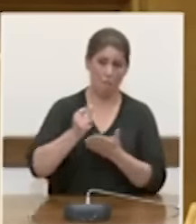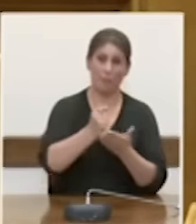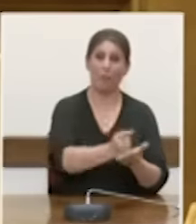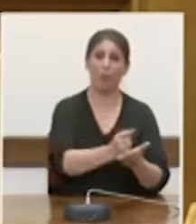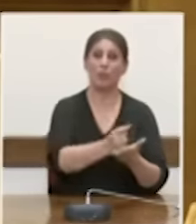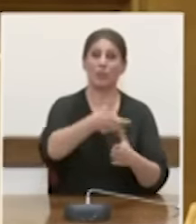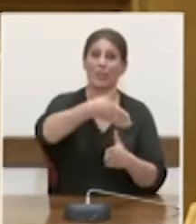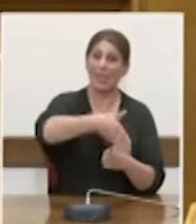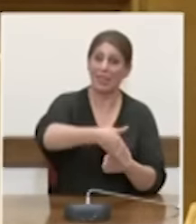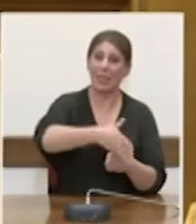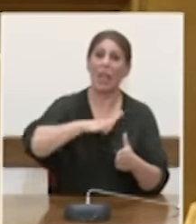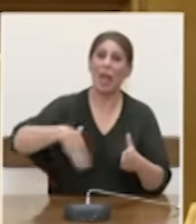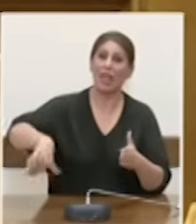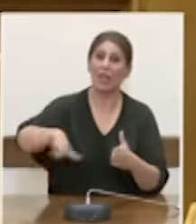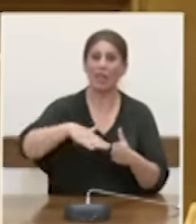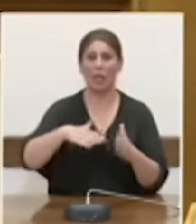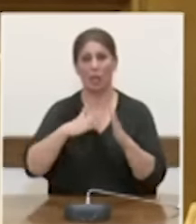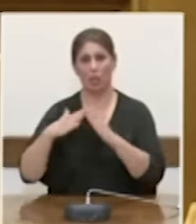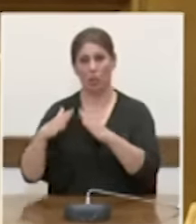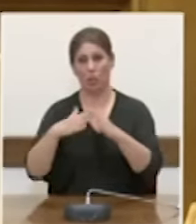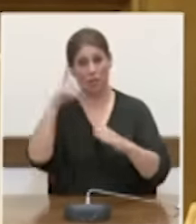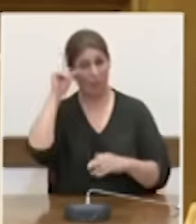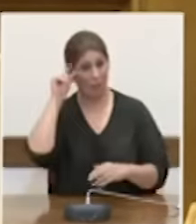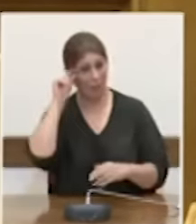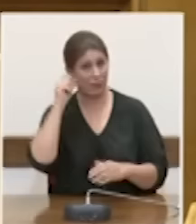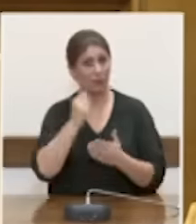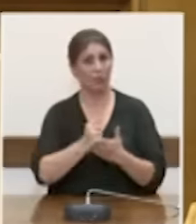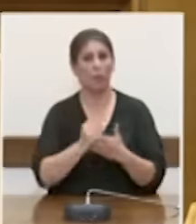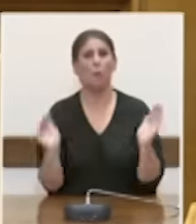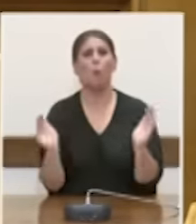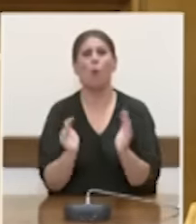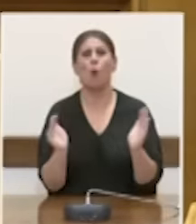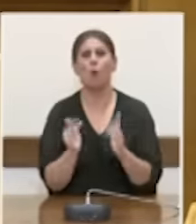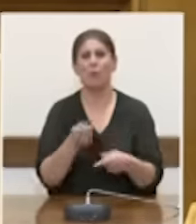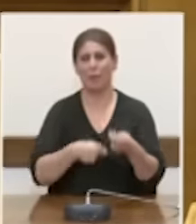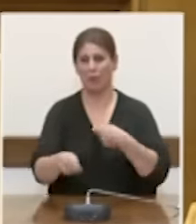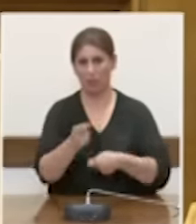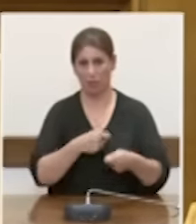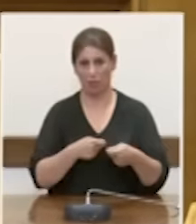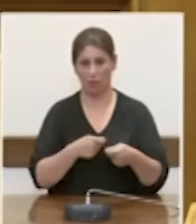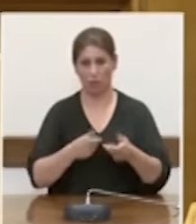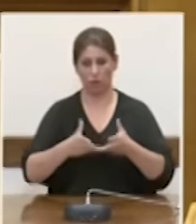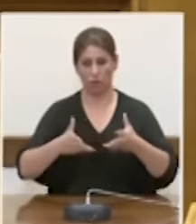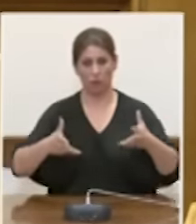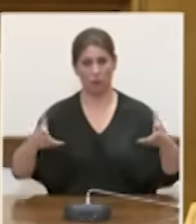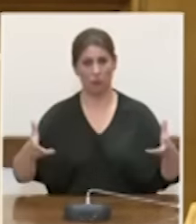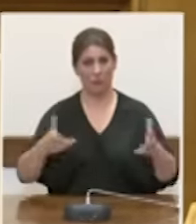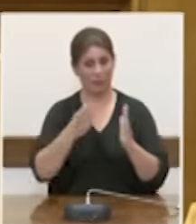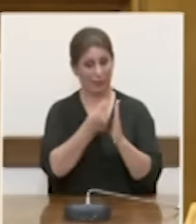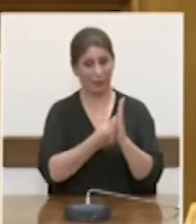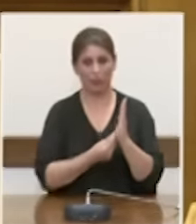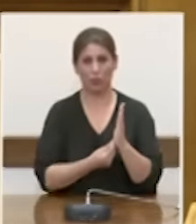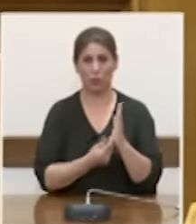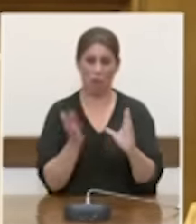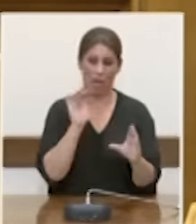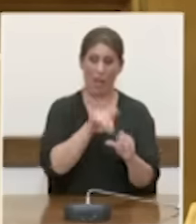και λαϊκά νοικοκυριά, για τους φοιτητές και τις πολύ μικρές επιχειρήσεις. Διεύρυνση των κριτηρίων ένταξης